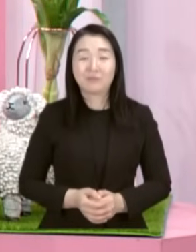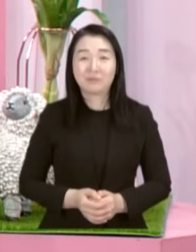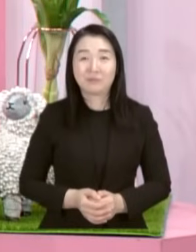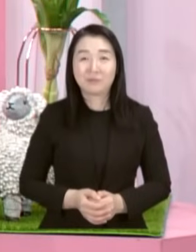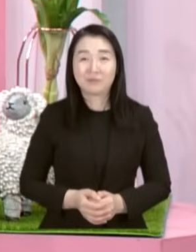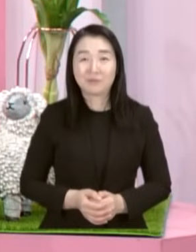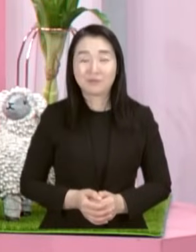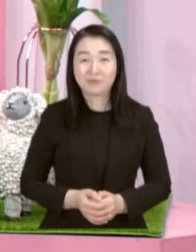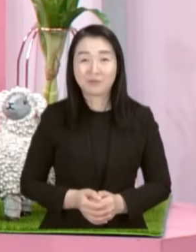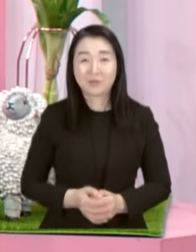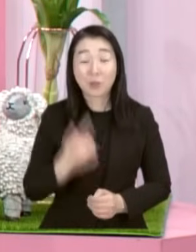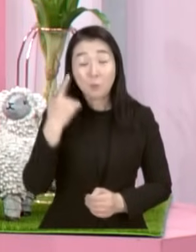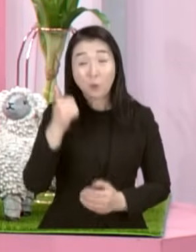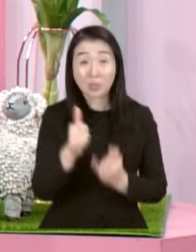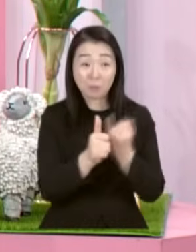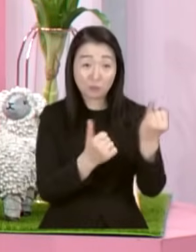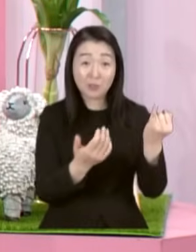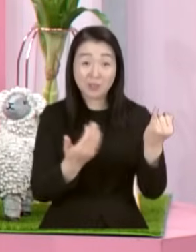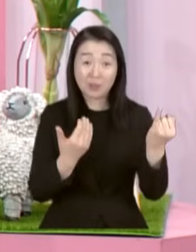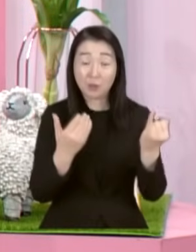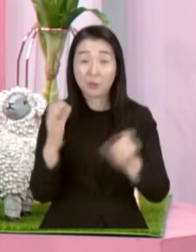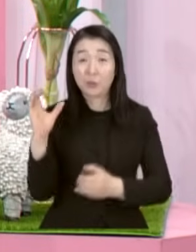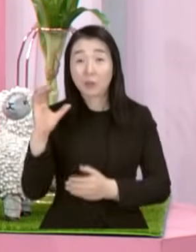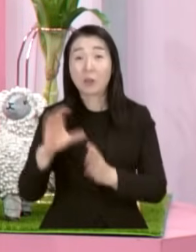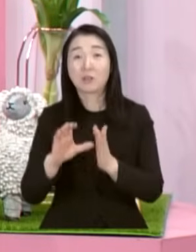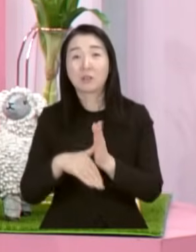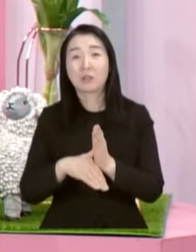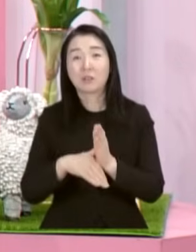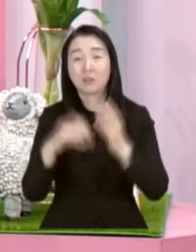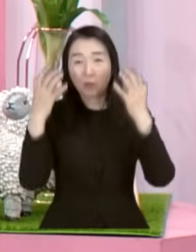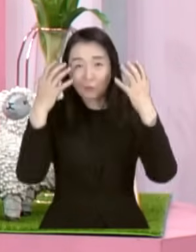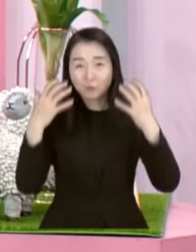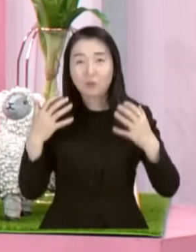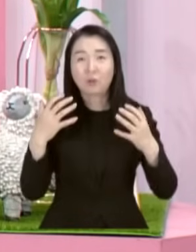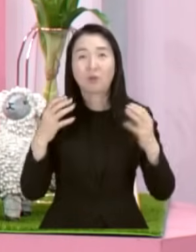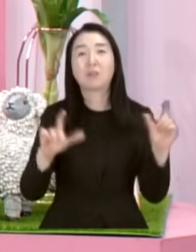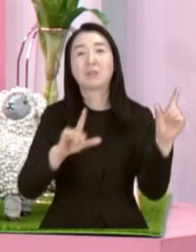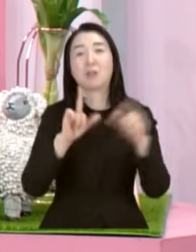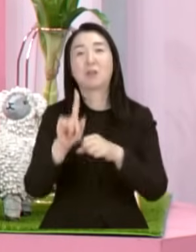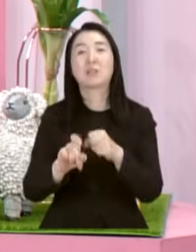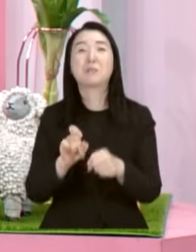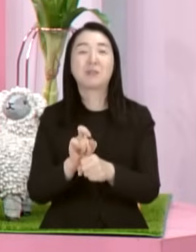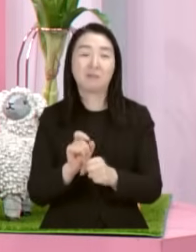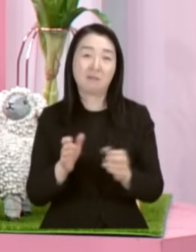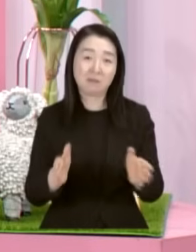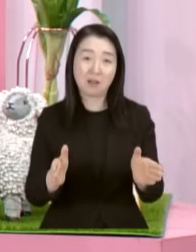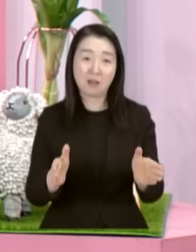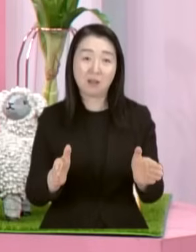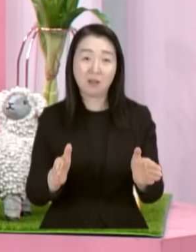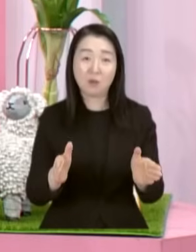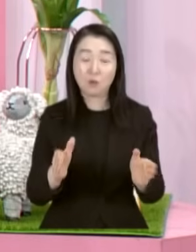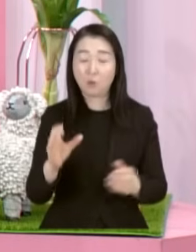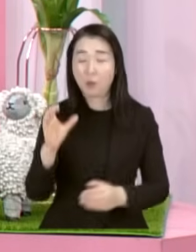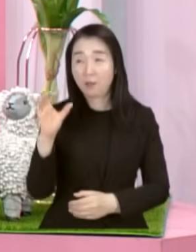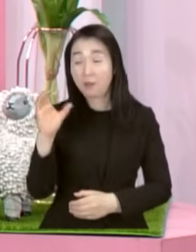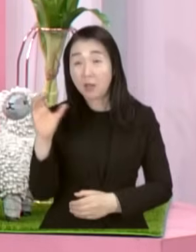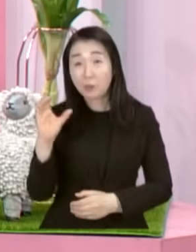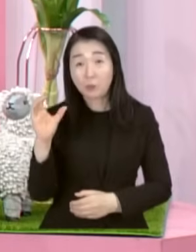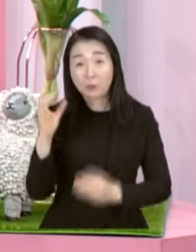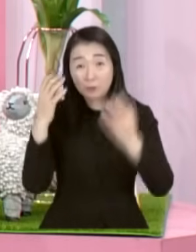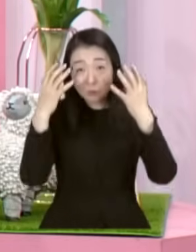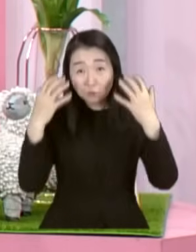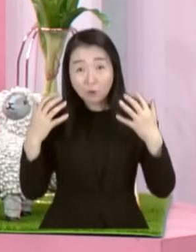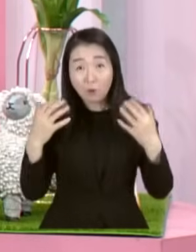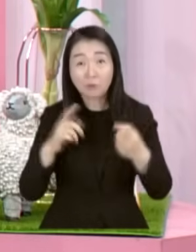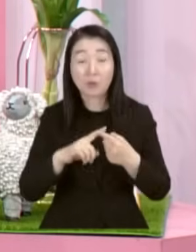개신교 목사 부인 되기 전에 가톨릭에서 수녀 생활을 11년을 했잖아요. 네. 그렇죠. 수도자로 살다가 저를